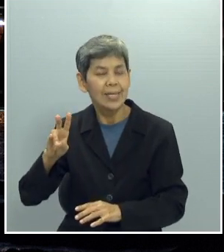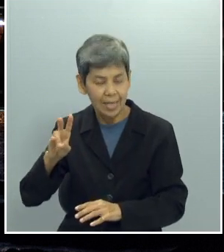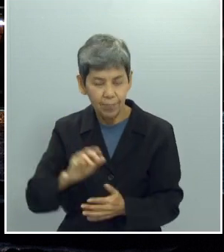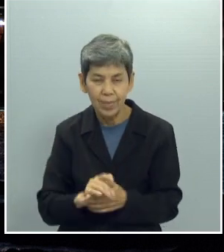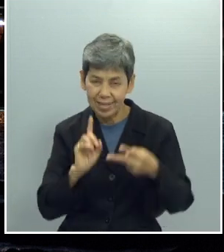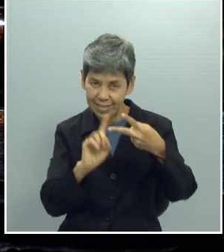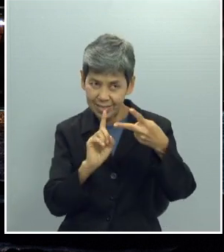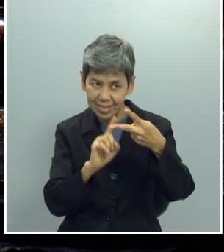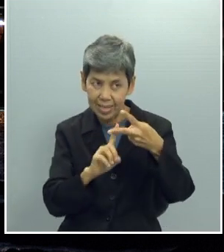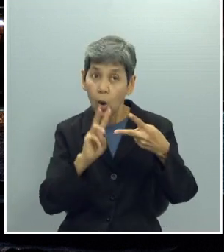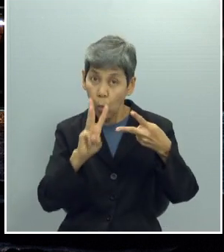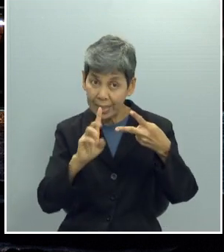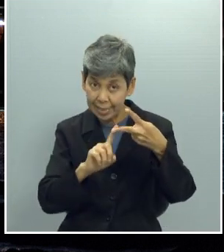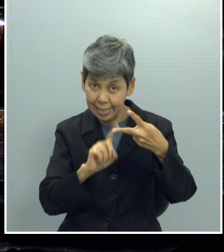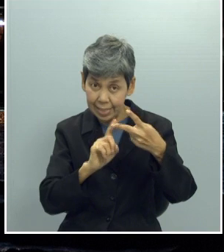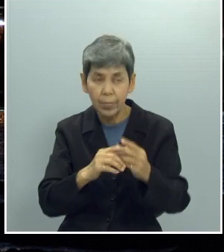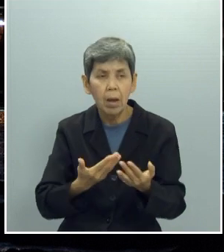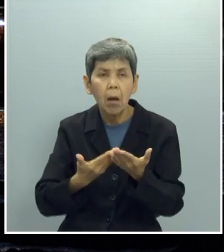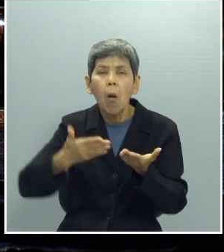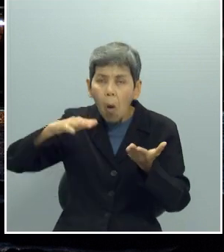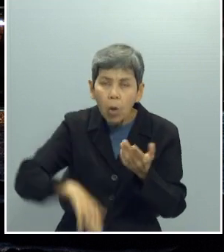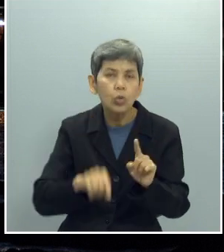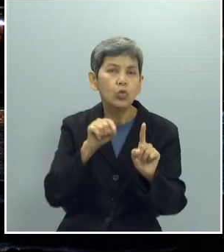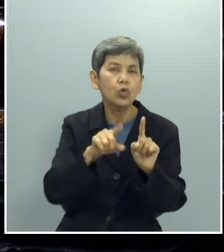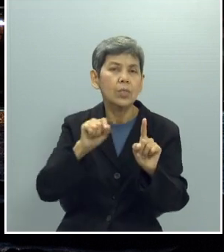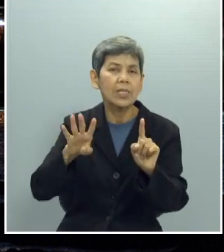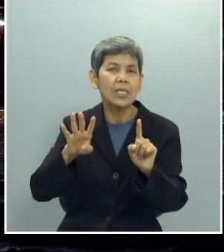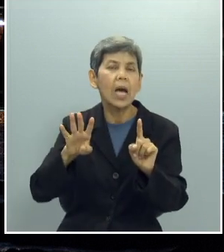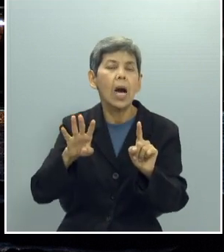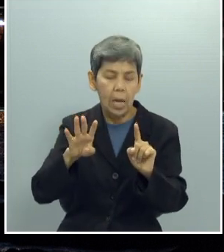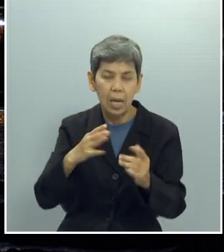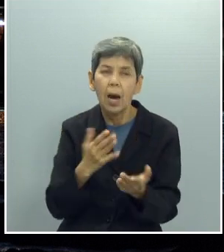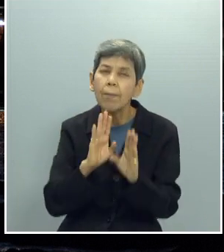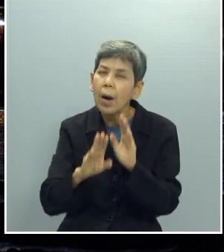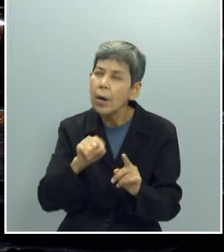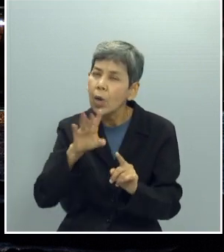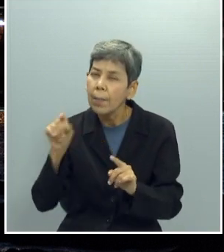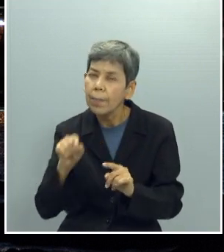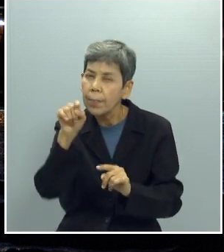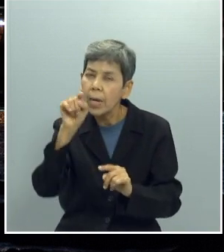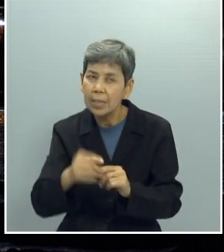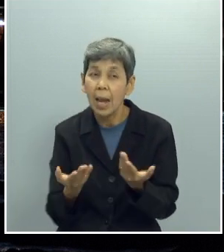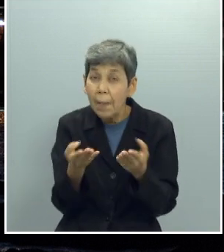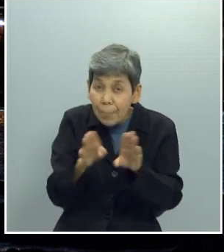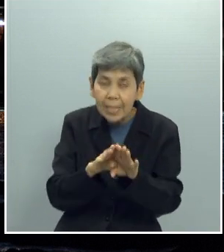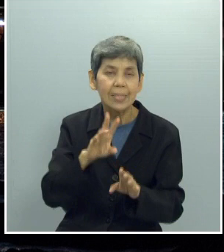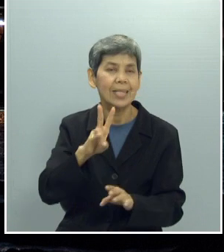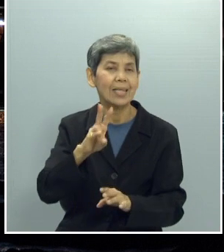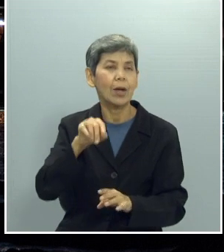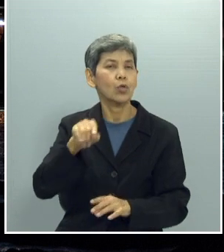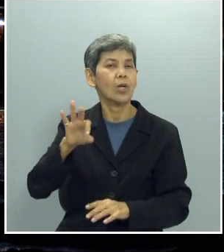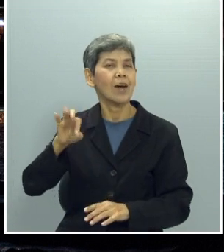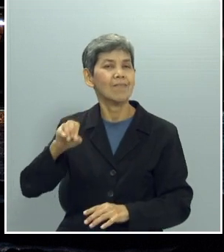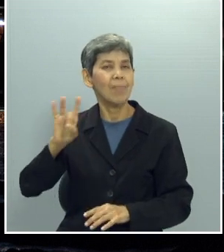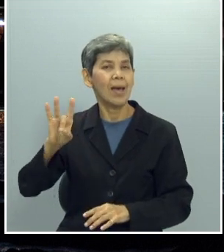ส่วนเวสเทคส์อินเทอร์มีเดียร่วงลงไป 1.24ดอลลาร์คิดเป็น 1.5%ปิดไปที่79.98